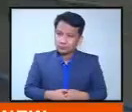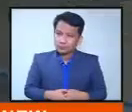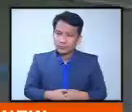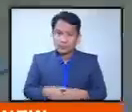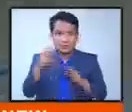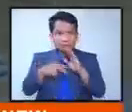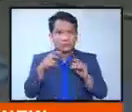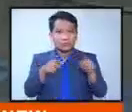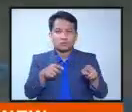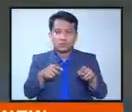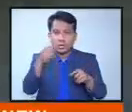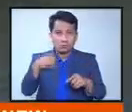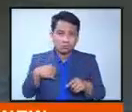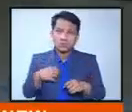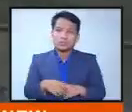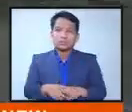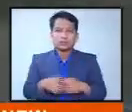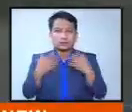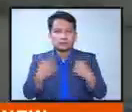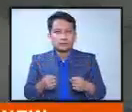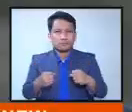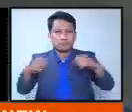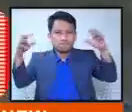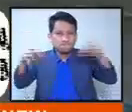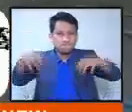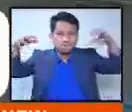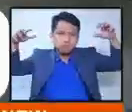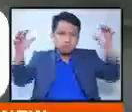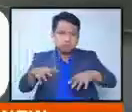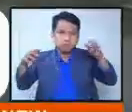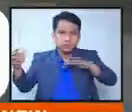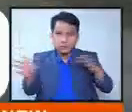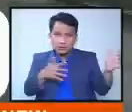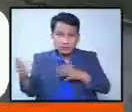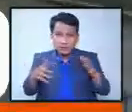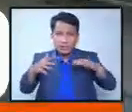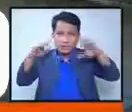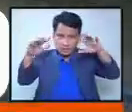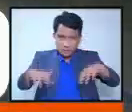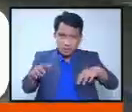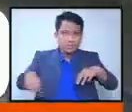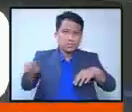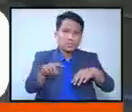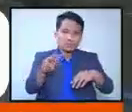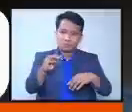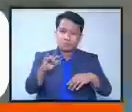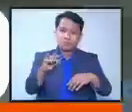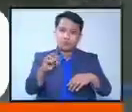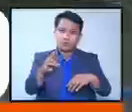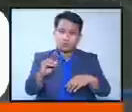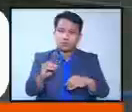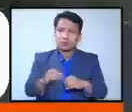Sa videong ito na kuha kahapon, makikita ang pagbayo ng malakas na hangin at ulan sa Nahuan Oriental Mindoro.